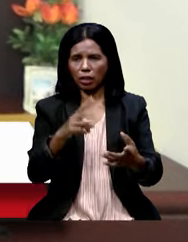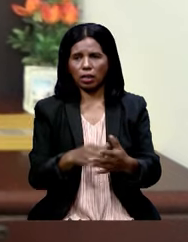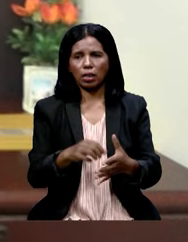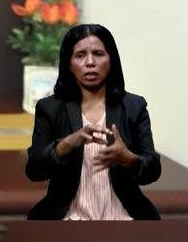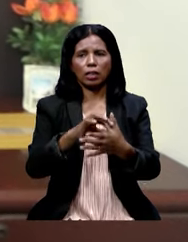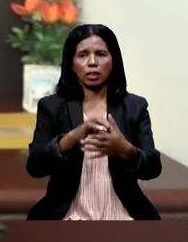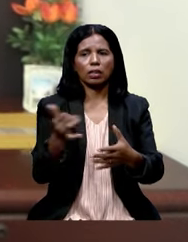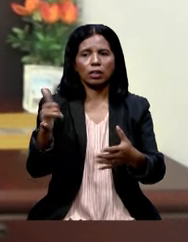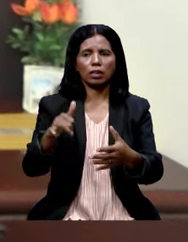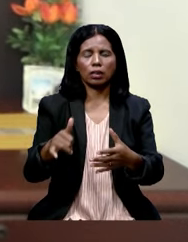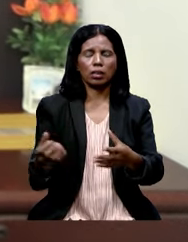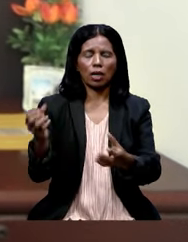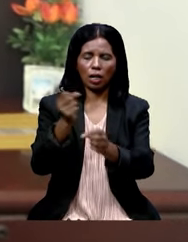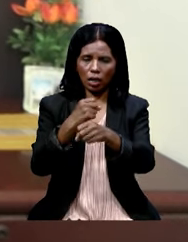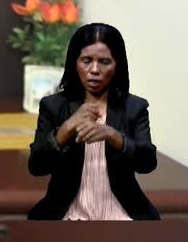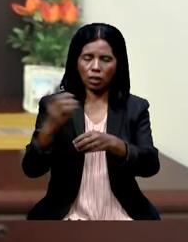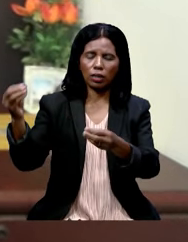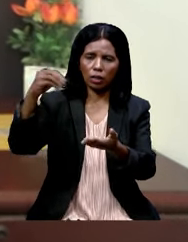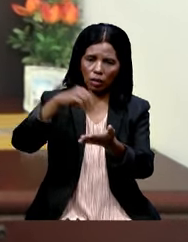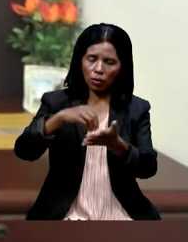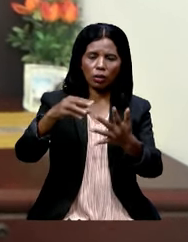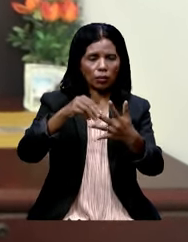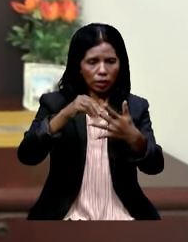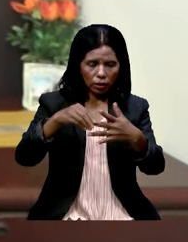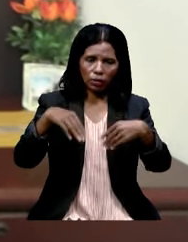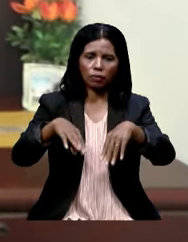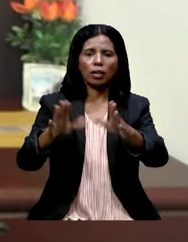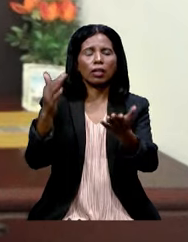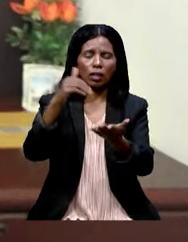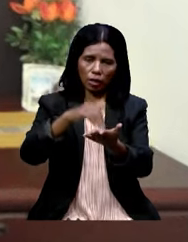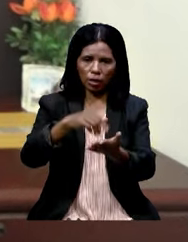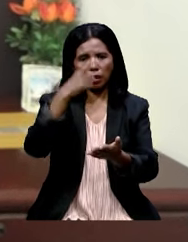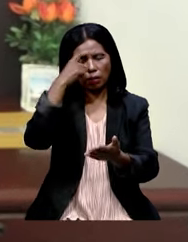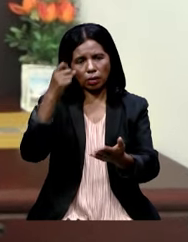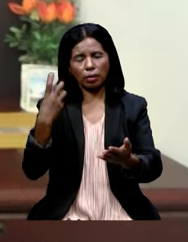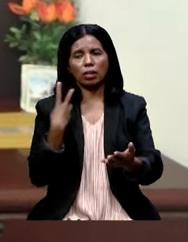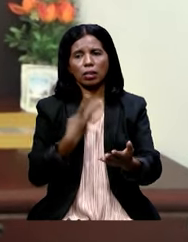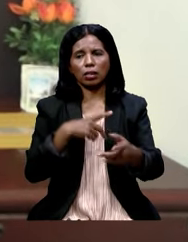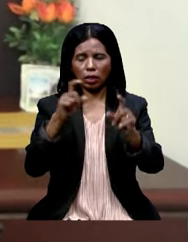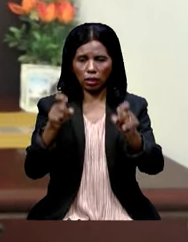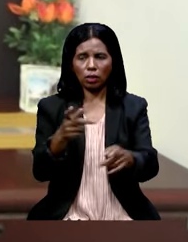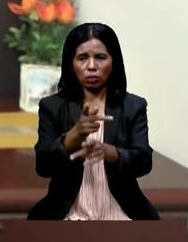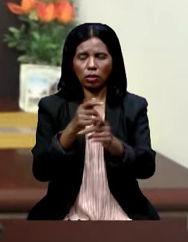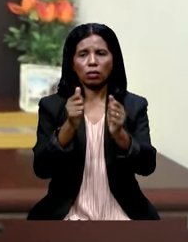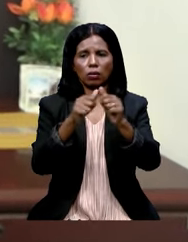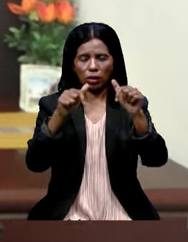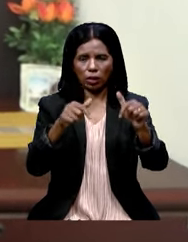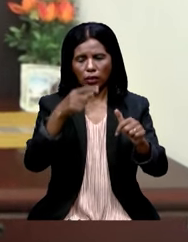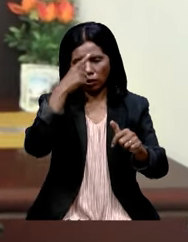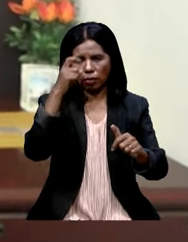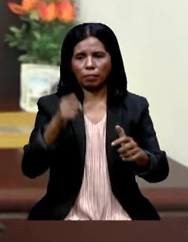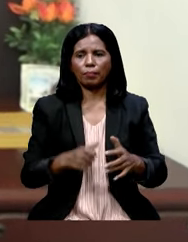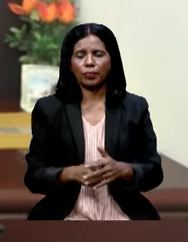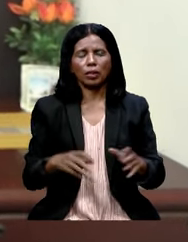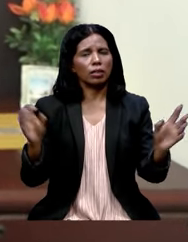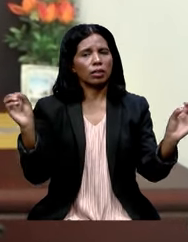ini sir repek mulang fufar sir bela tamu fufar ya loja. Tapi dene maka kita tinggi kuidado hoy dene tamba